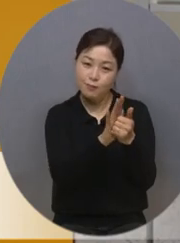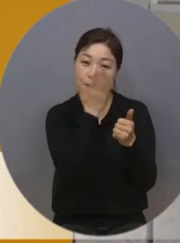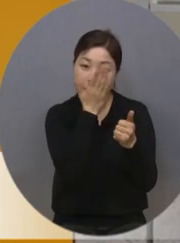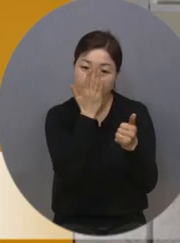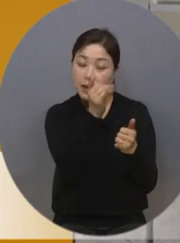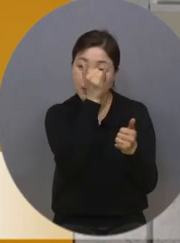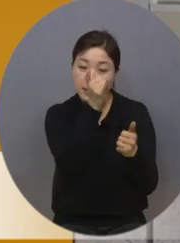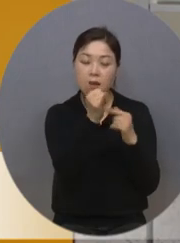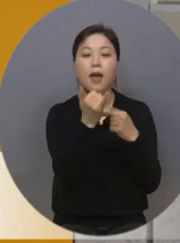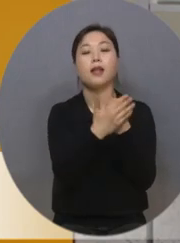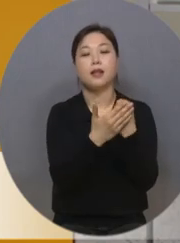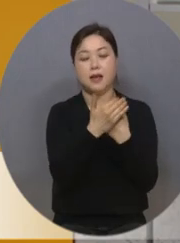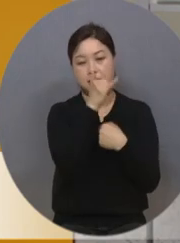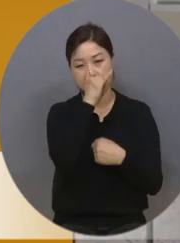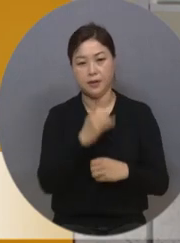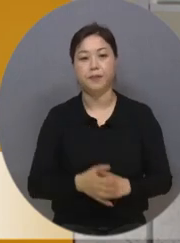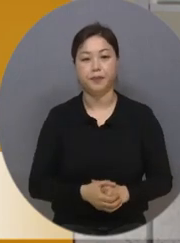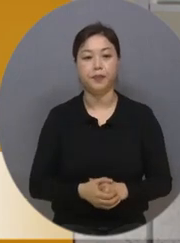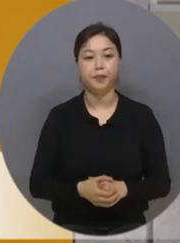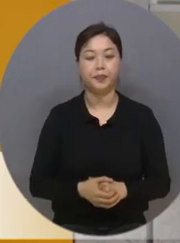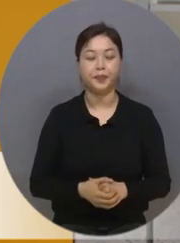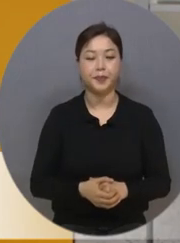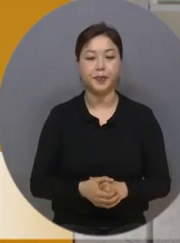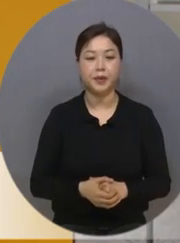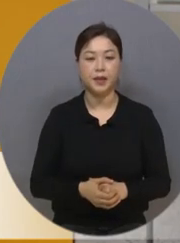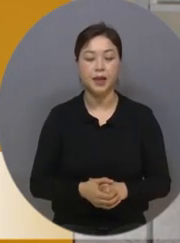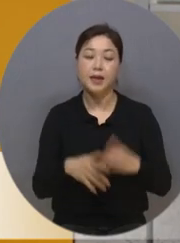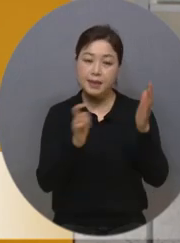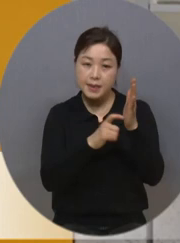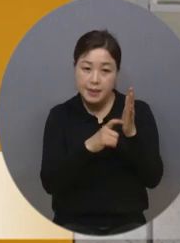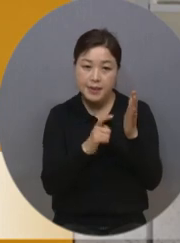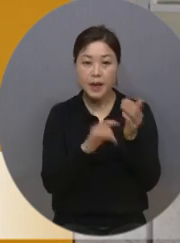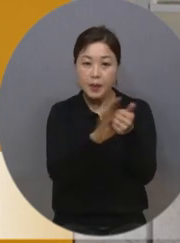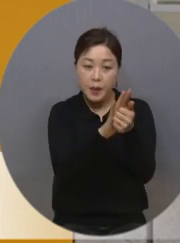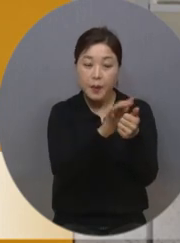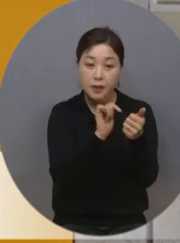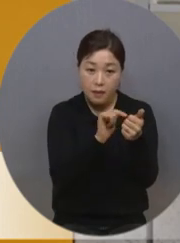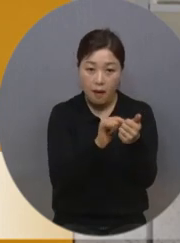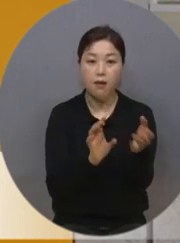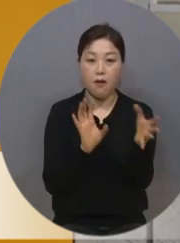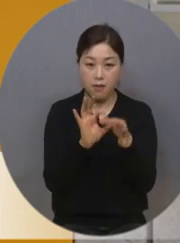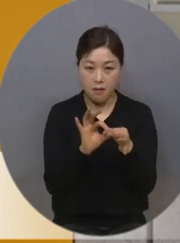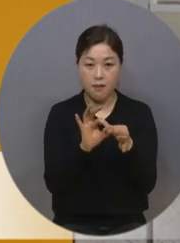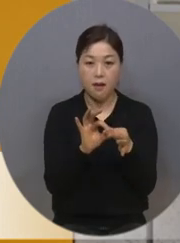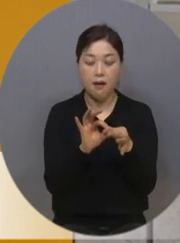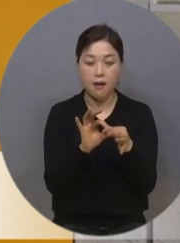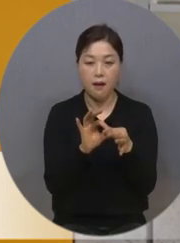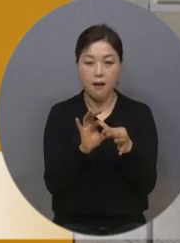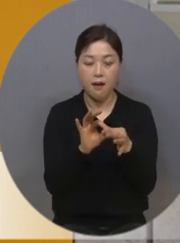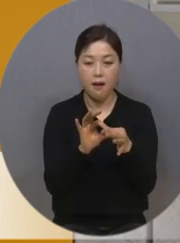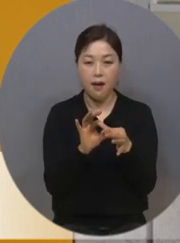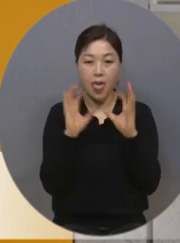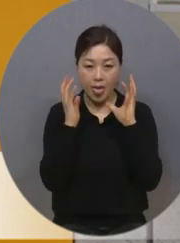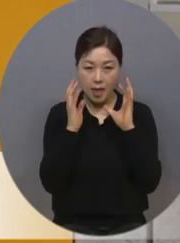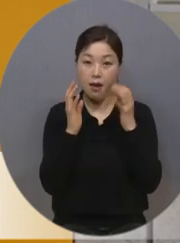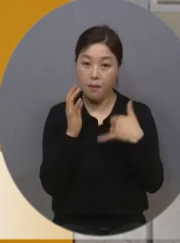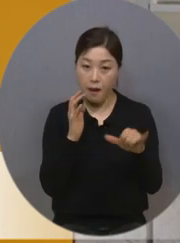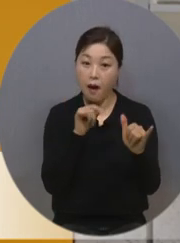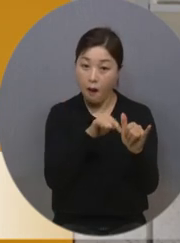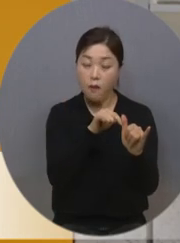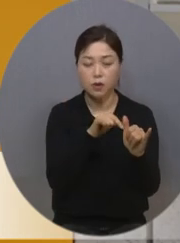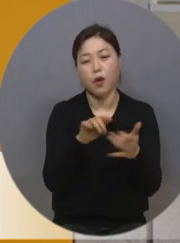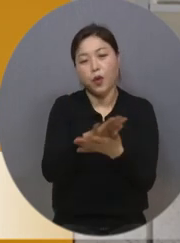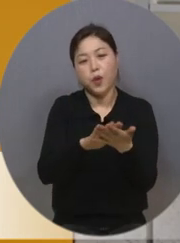그런 혜택을 누릴 수 있게 되었습니다. 긴급 돌봄을 이용을 함으로써 아이들이 놀 공간이